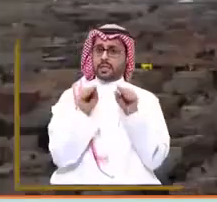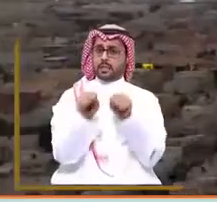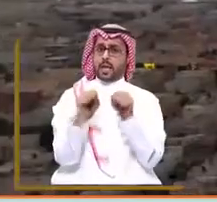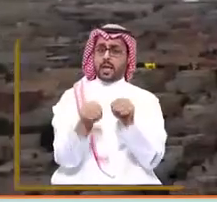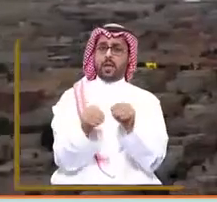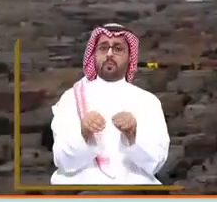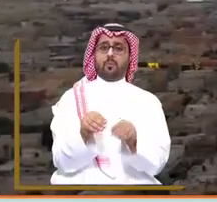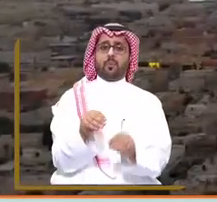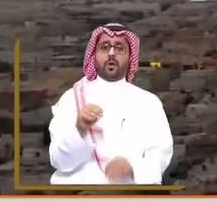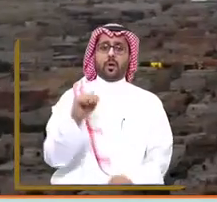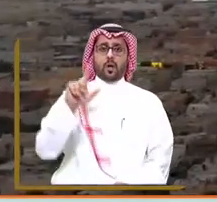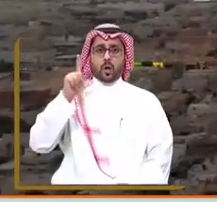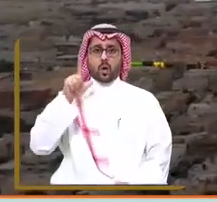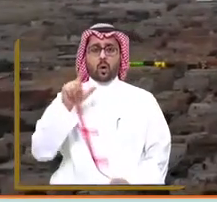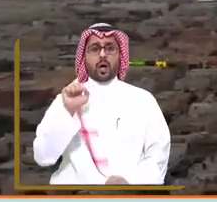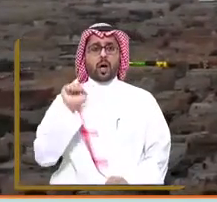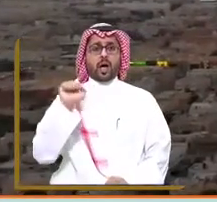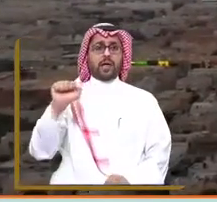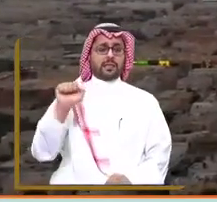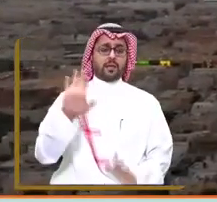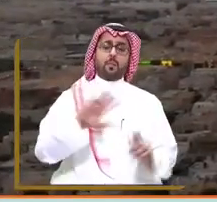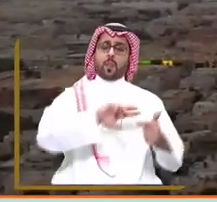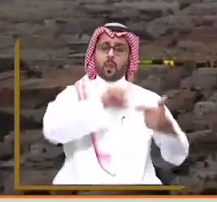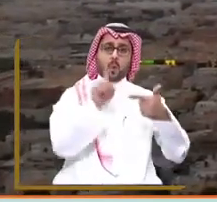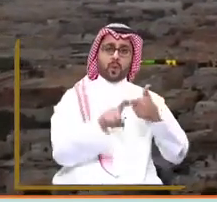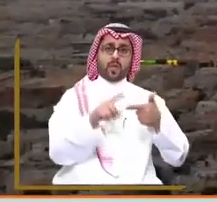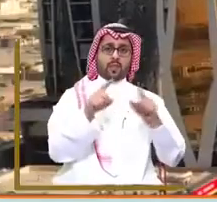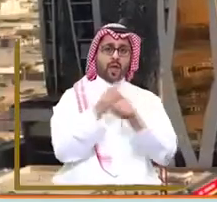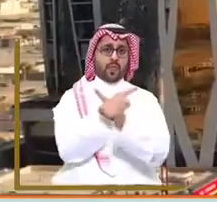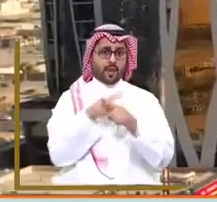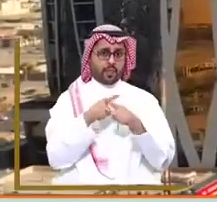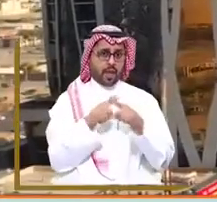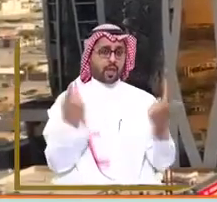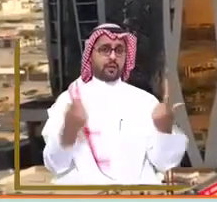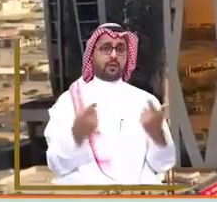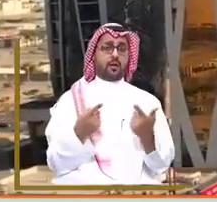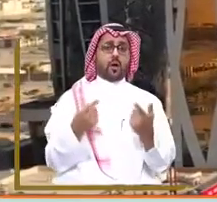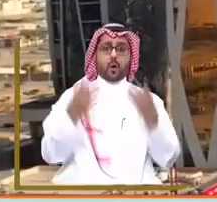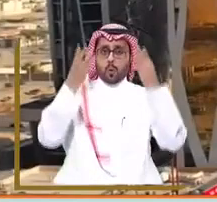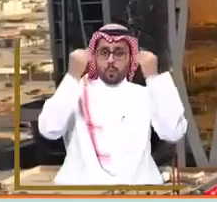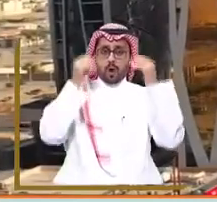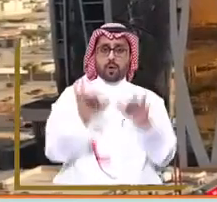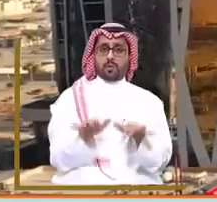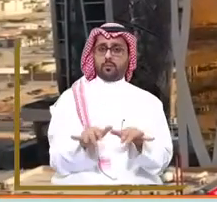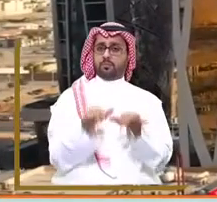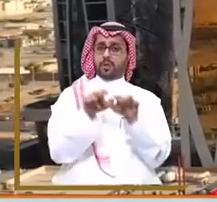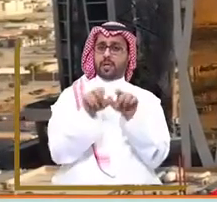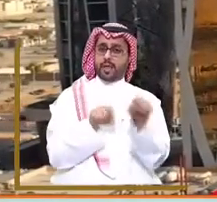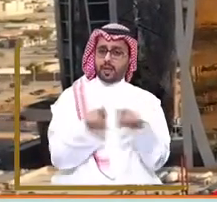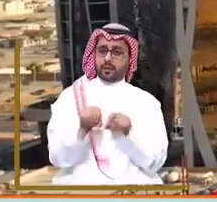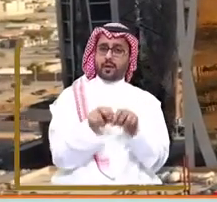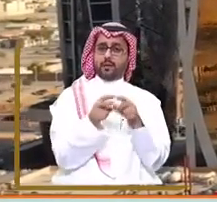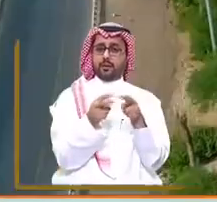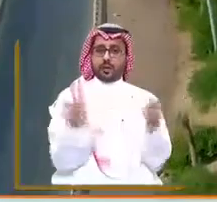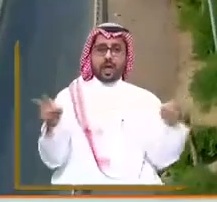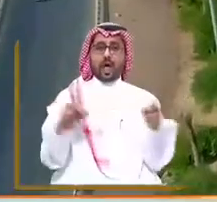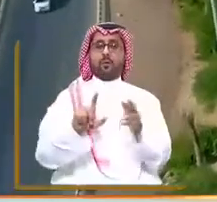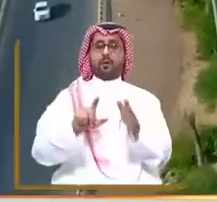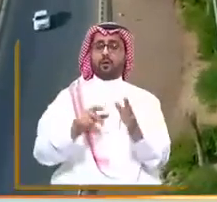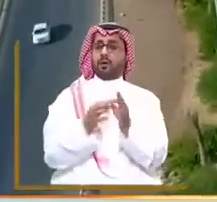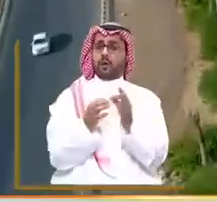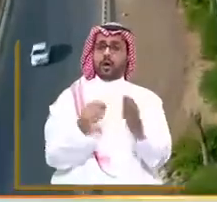تعلم لغة بايثون والرياضيات للمبتدئين في علوم البيانات وتحليل البيانات الاستكشافية